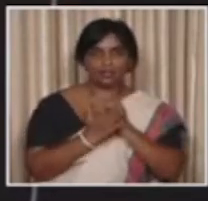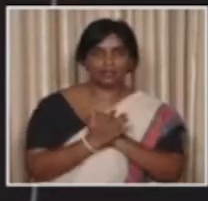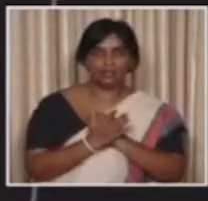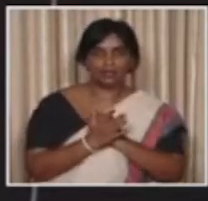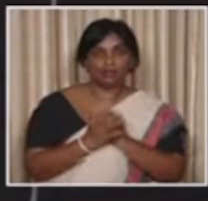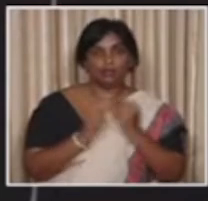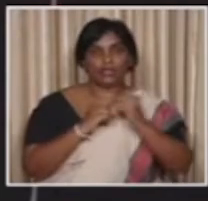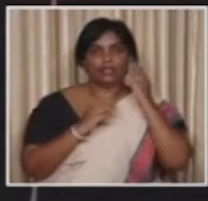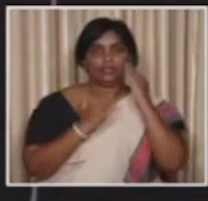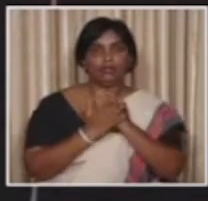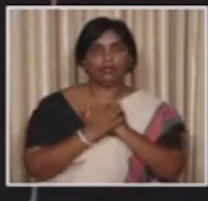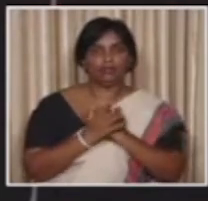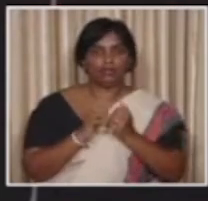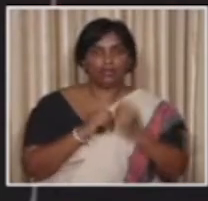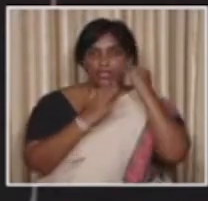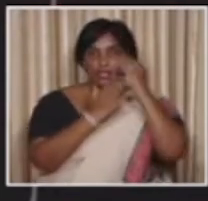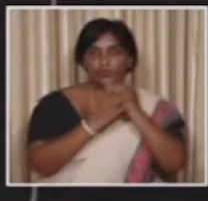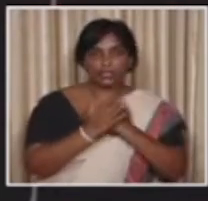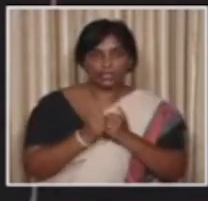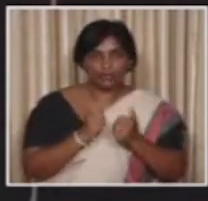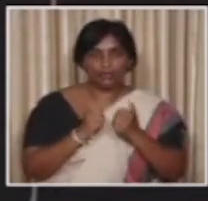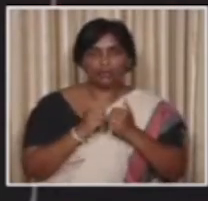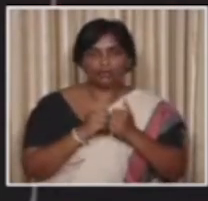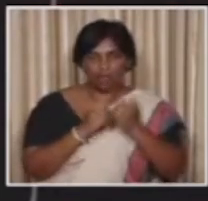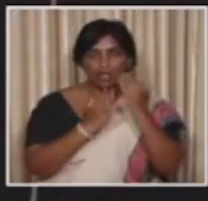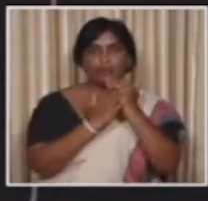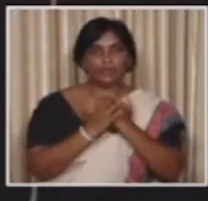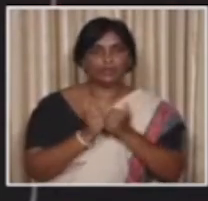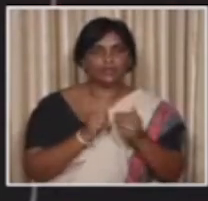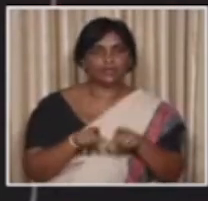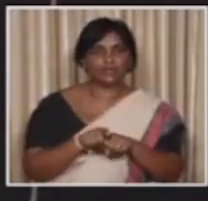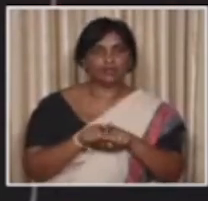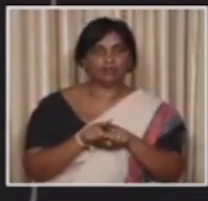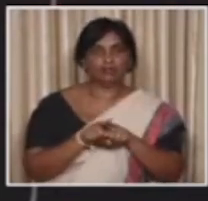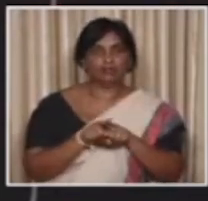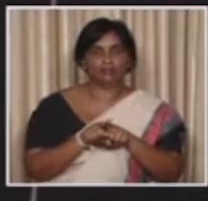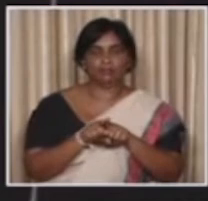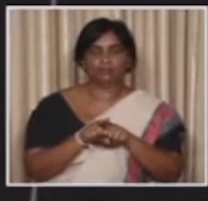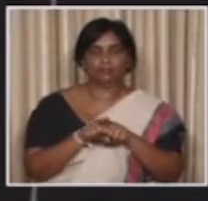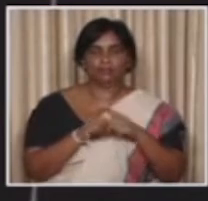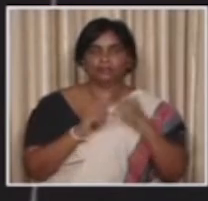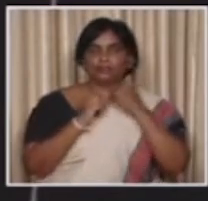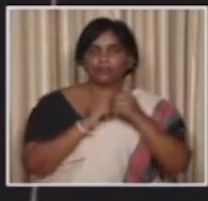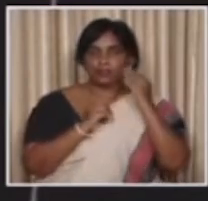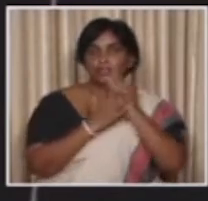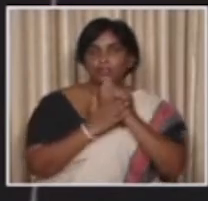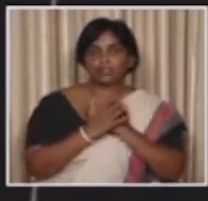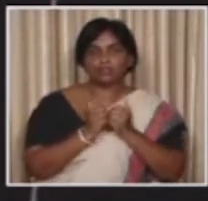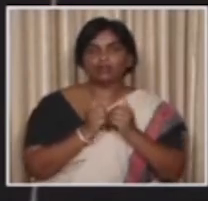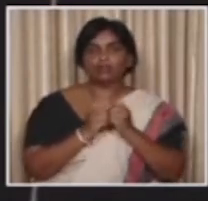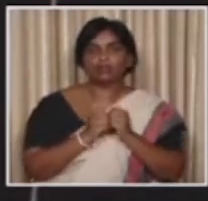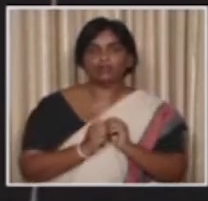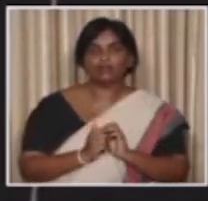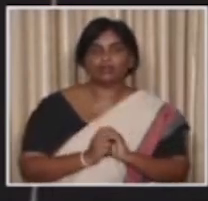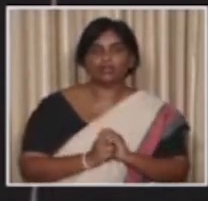කරනවා අපි පුරුදු වෙන්න ඕනේ රටක ජීවත් වෙනවා නම් ඒ නිෂ්පාදන මිලට මිල දී ගන්න. දැන් අපි ගත්තොත් කනිජ තෙල්